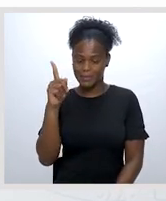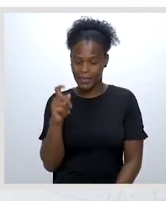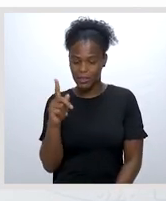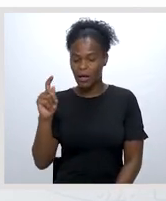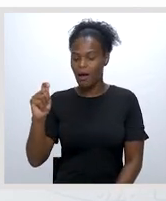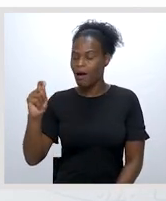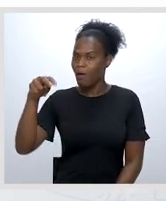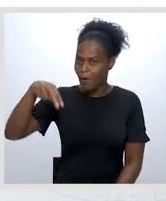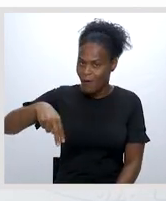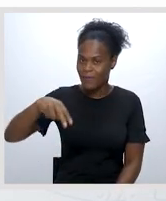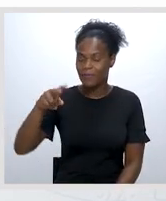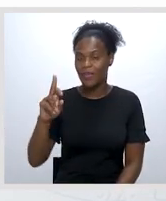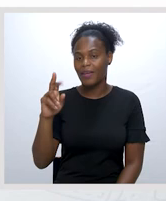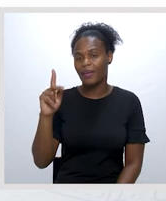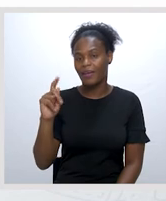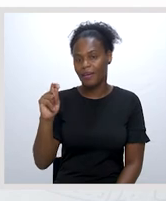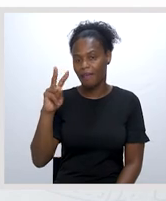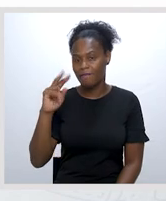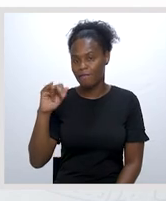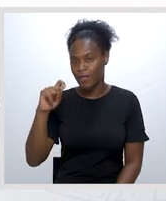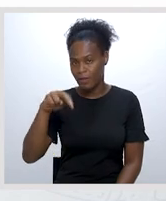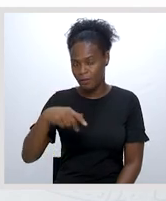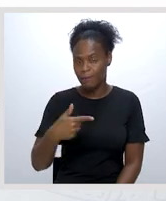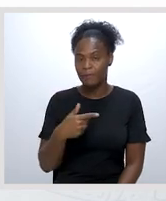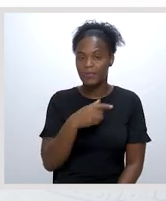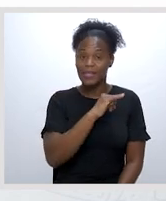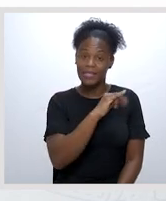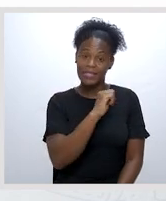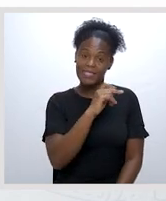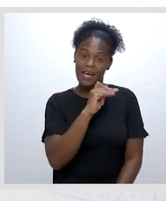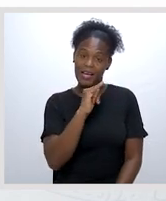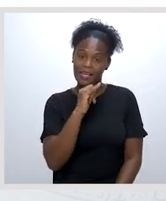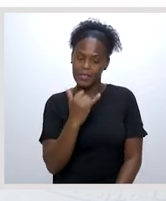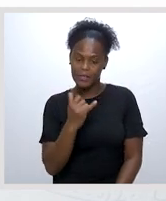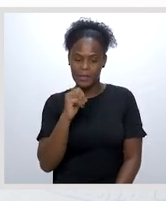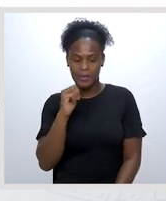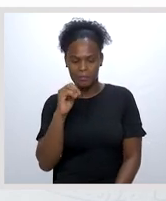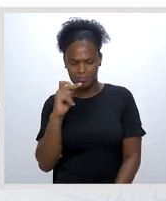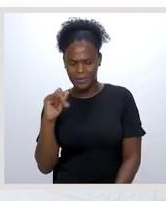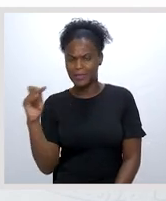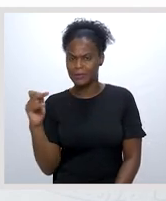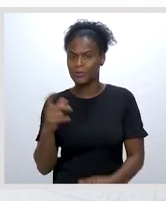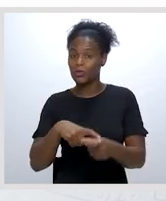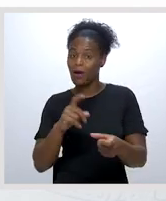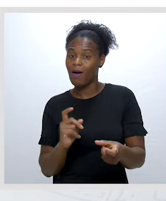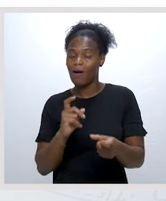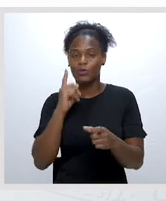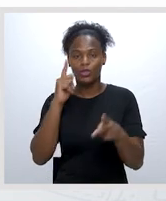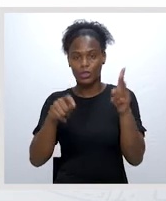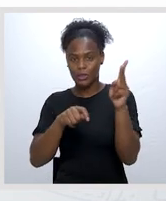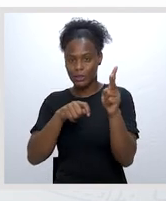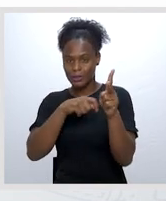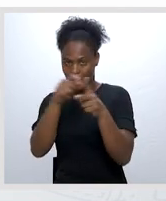Isaïe sort du cinéma. Isaïe en sort. I remplace un